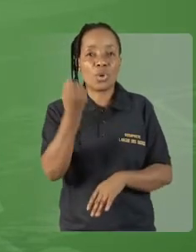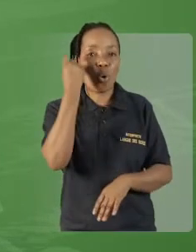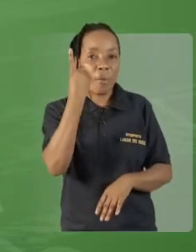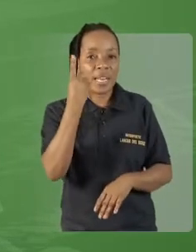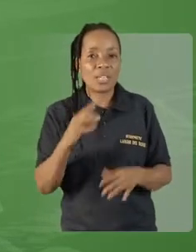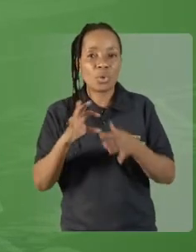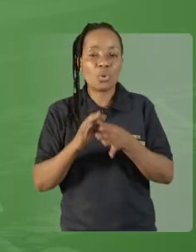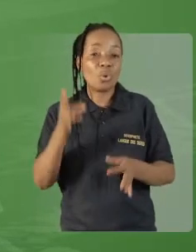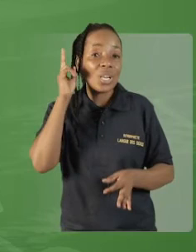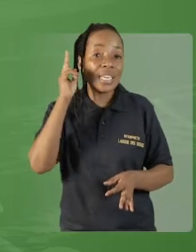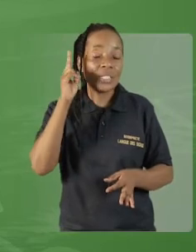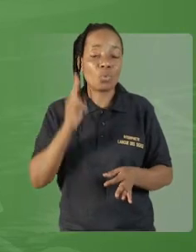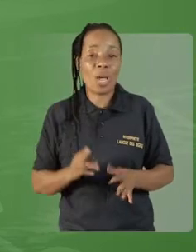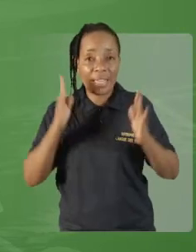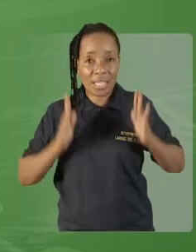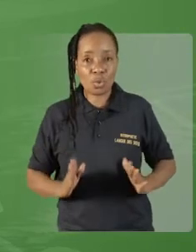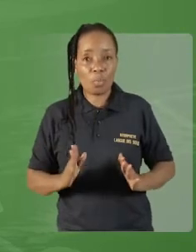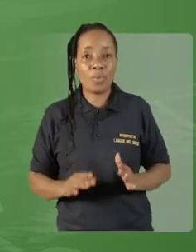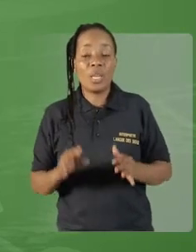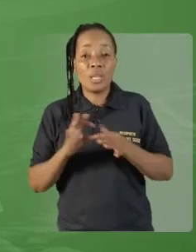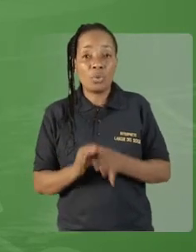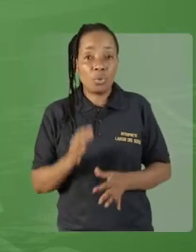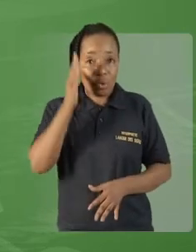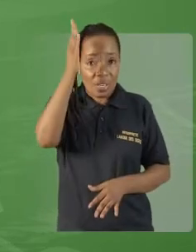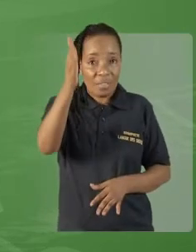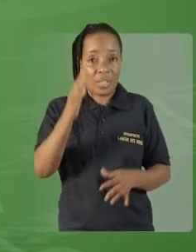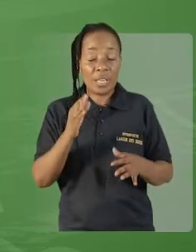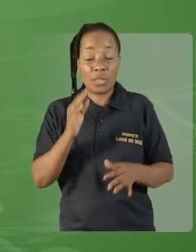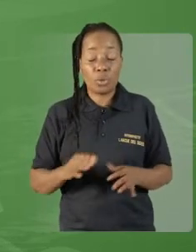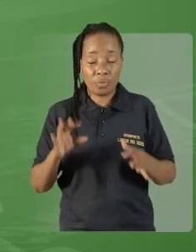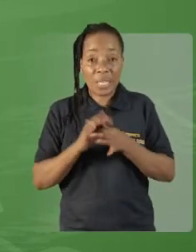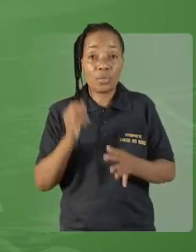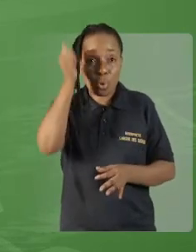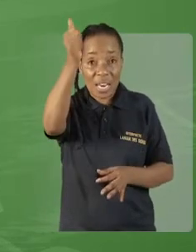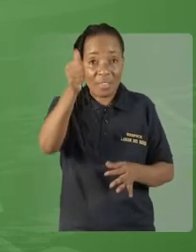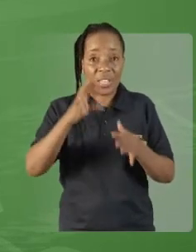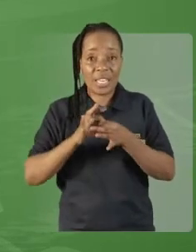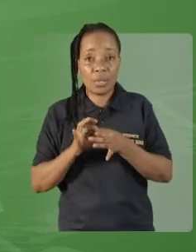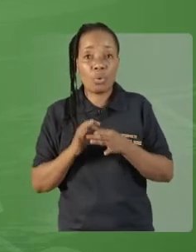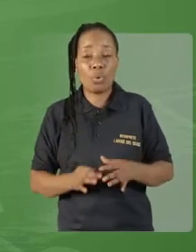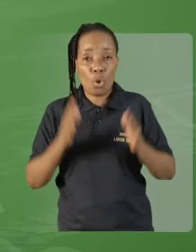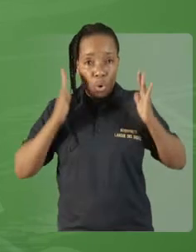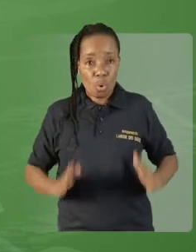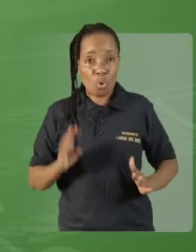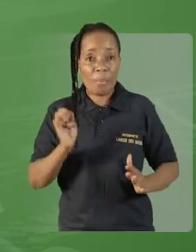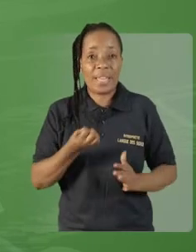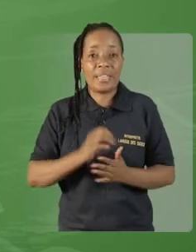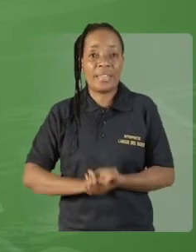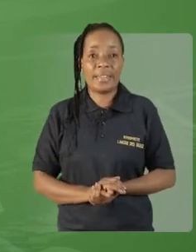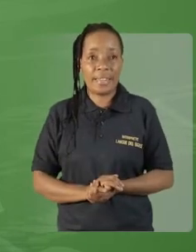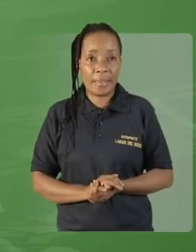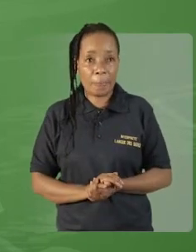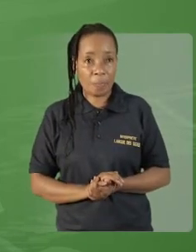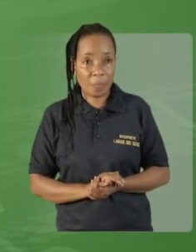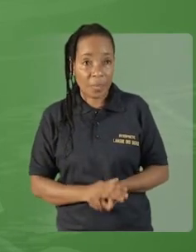de l'histoire des hommes, du devenir de l'humanité. Et c'est bien la philosophie